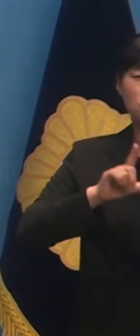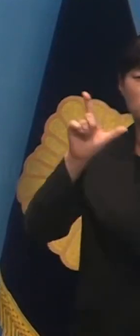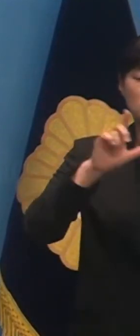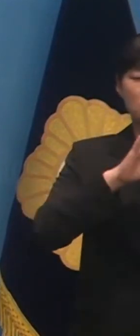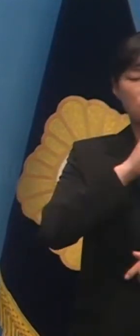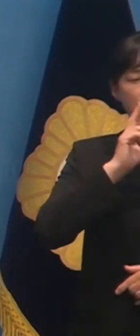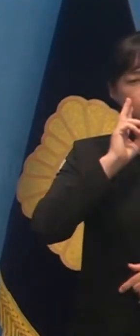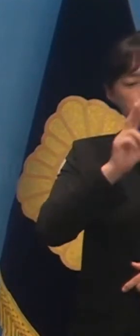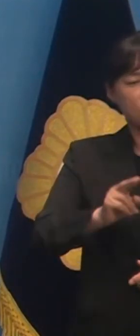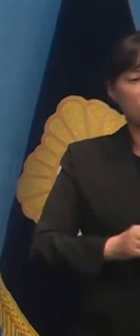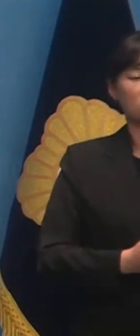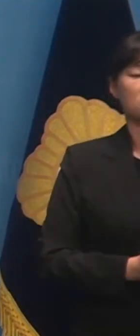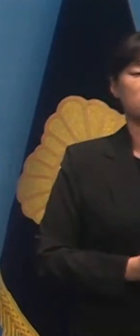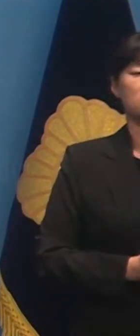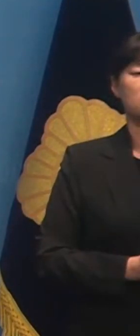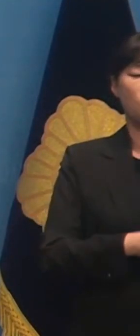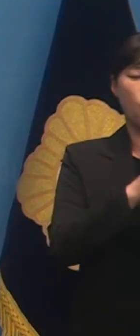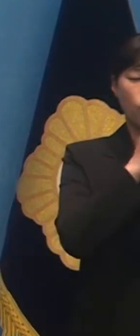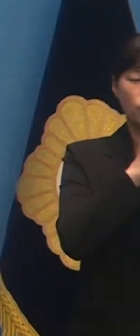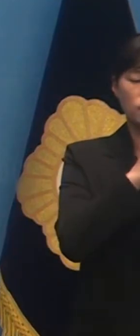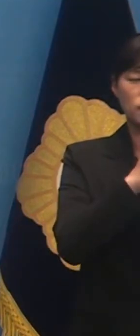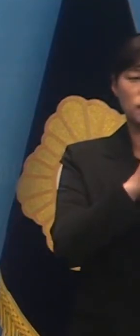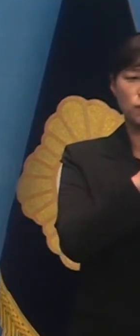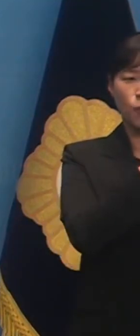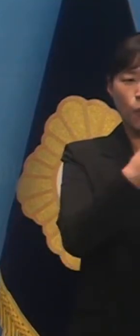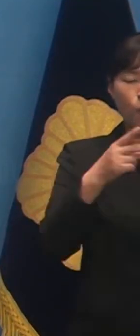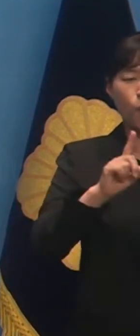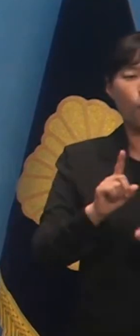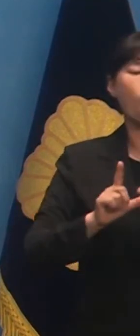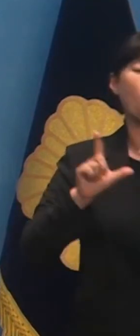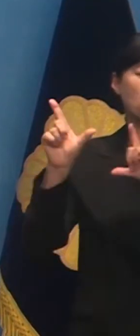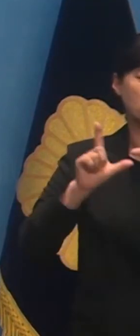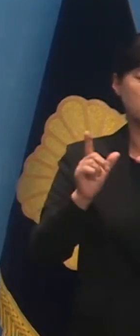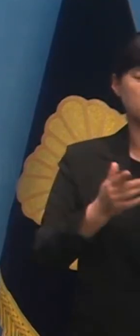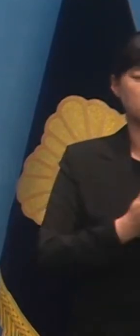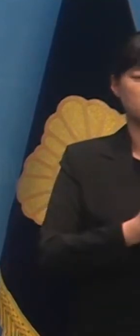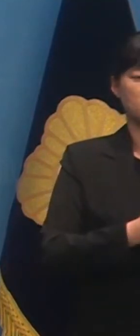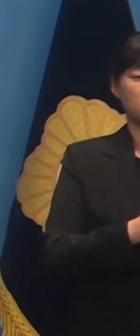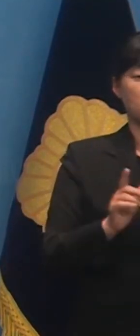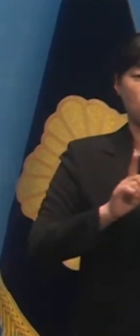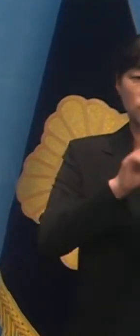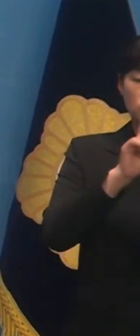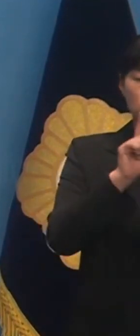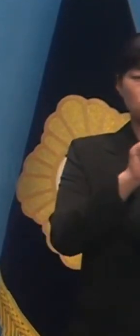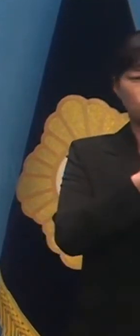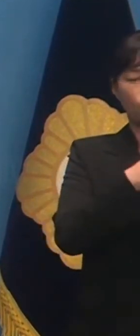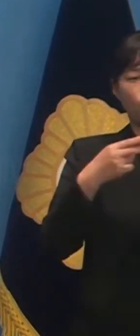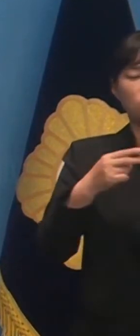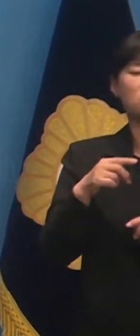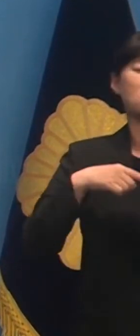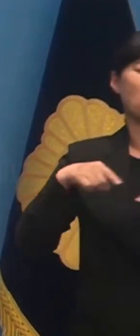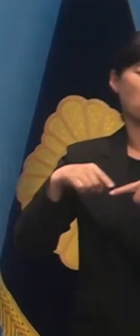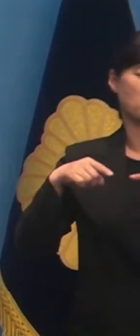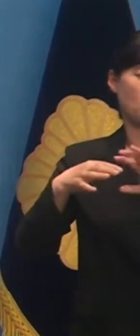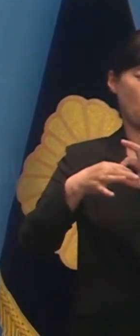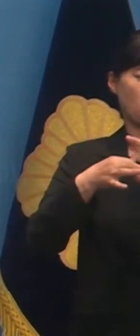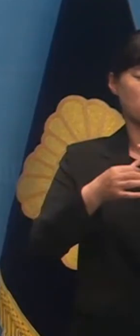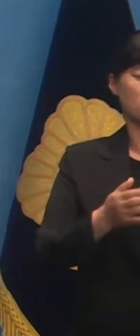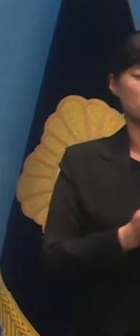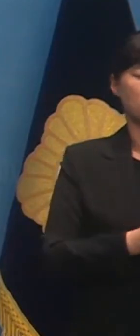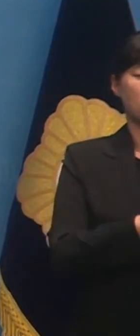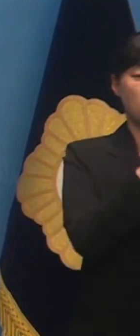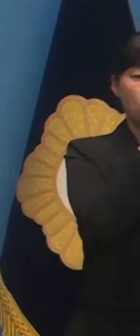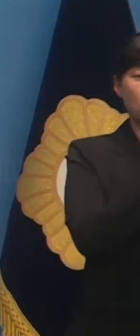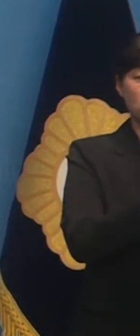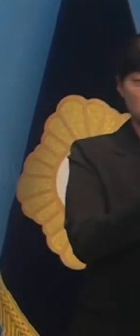무시하고 우롱하는 처사가 심각합니다. 언어는 곧 태도이며 태도는 태도는 정치의 방향을 보여줍니다. 더 나아가 변호사인